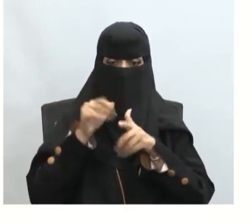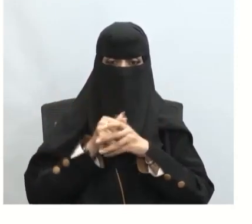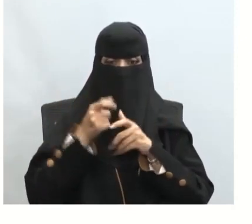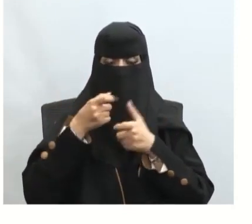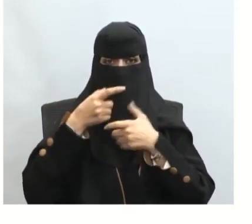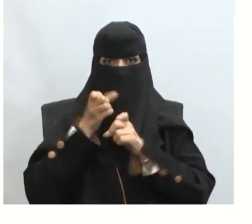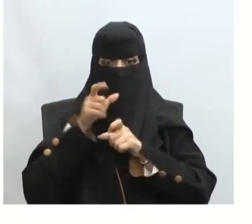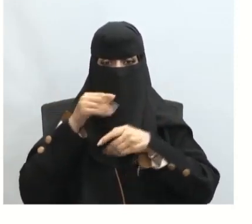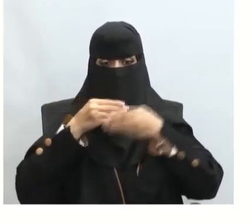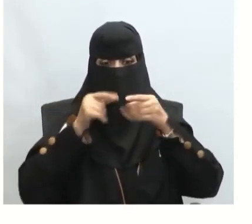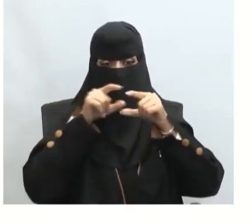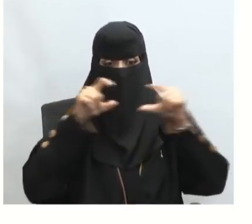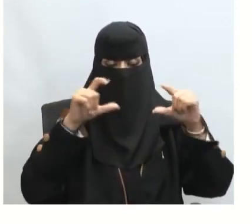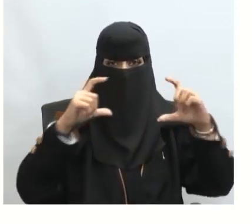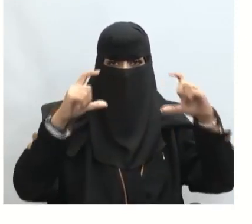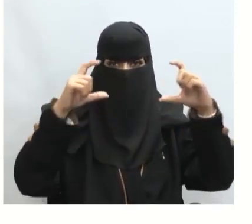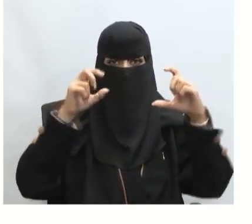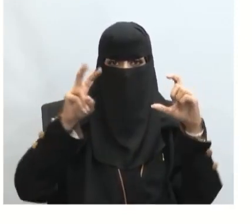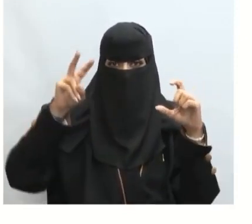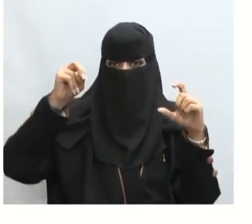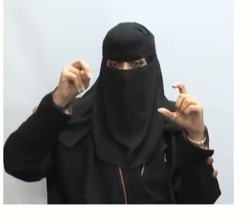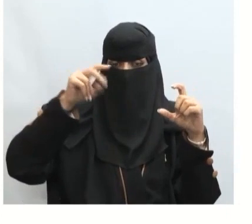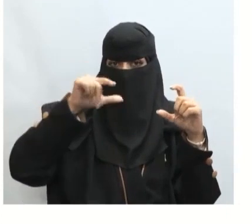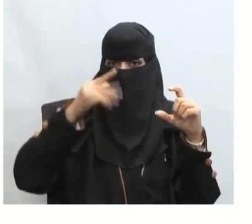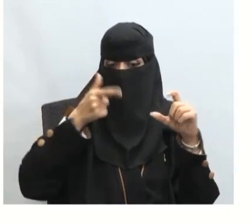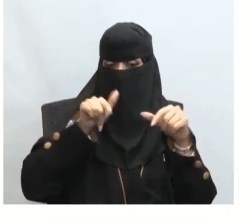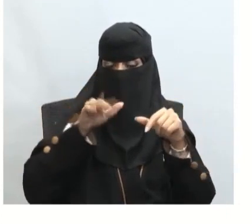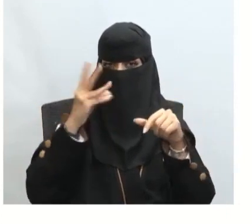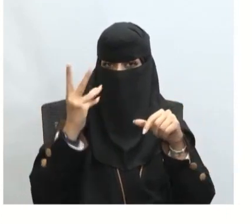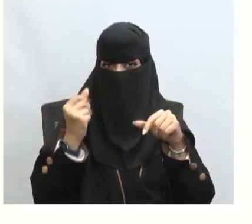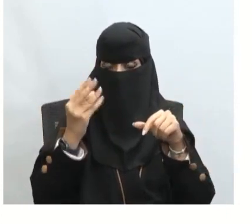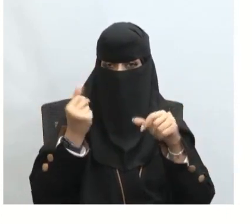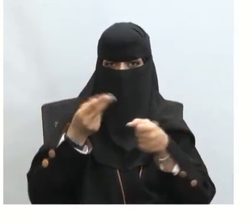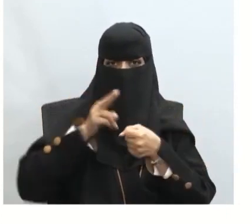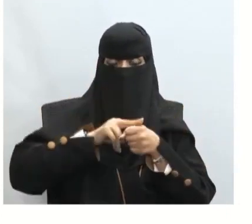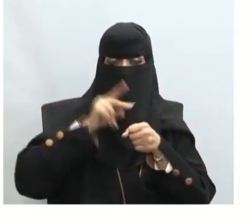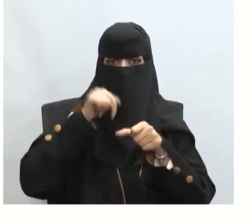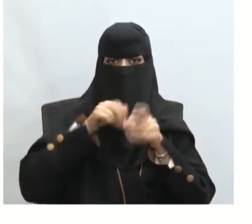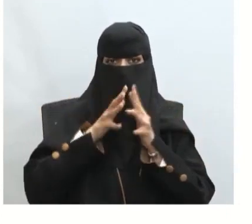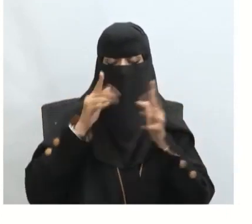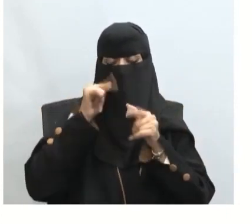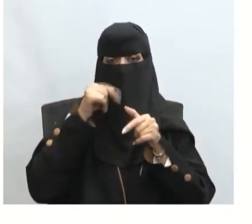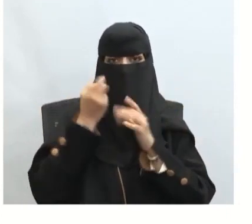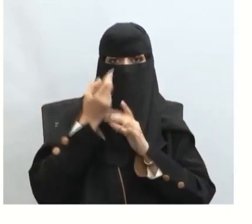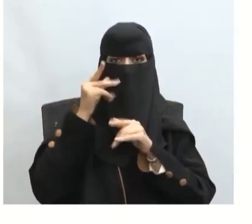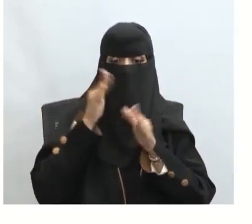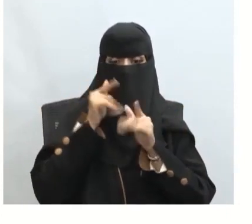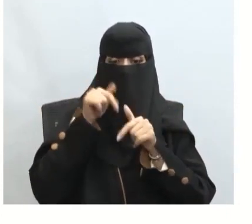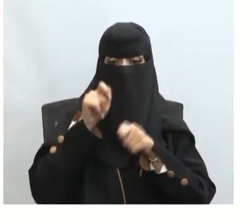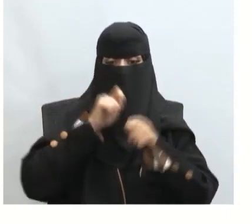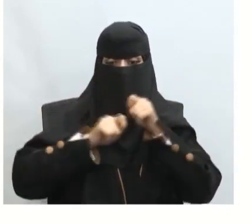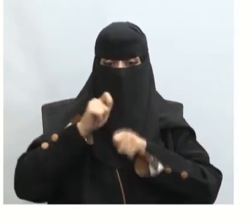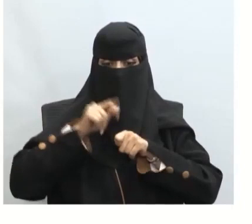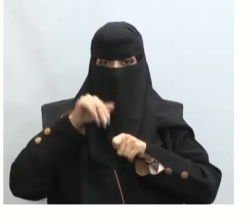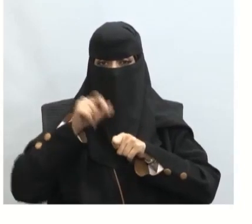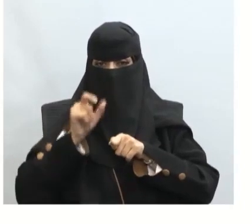البوليمرات ماذا يشير الرمز ان في هذا الوحده واليوم سيكون هنا توسع في هذه الفكره نستعمل الرمز